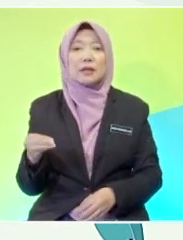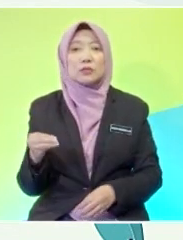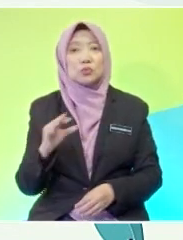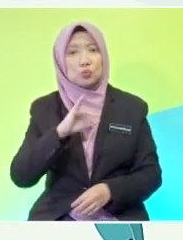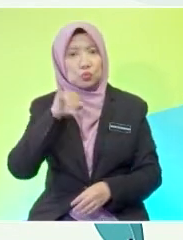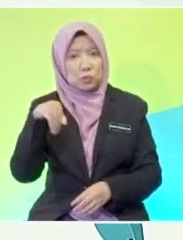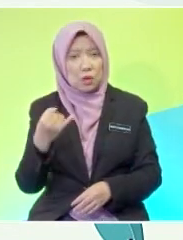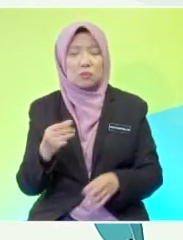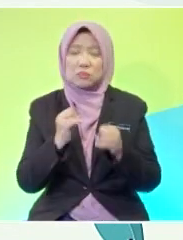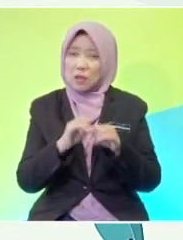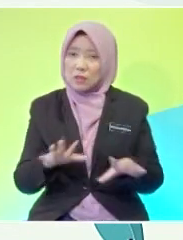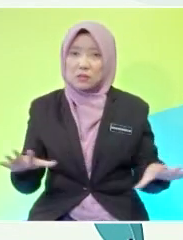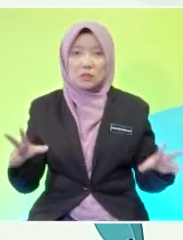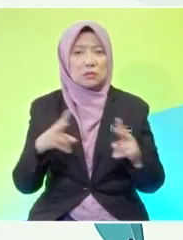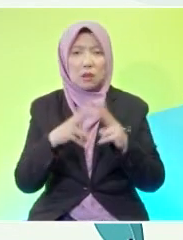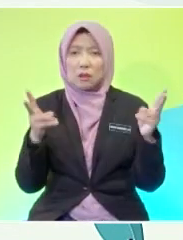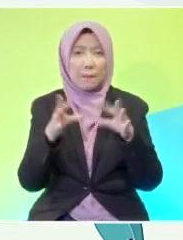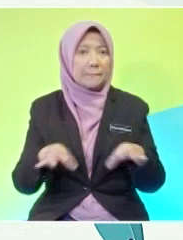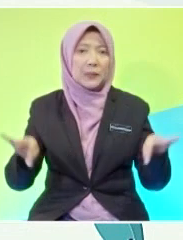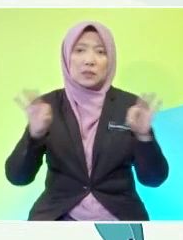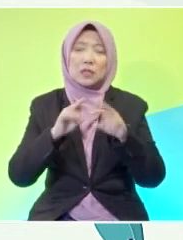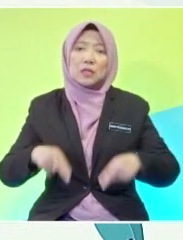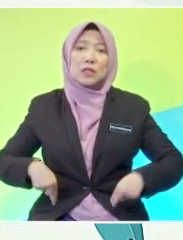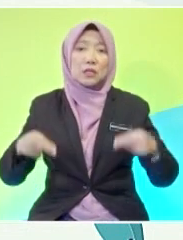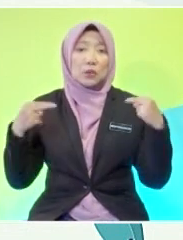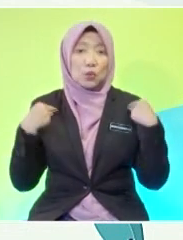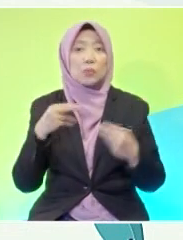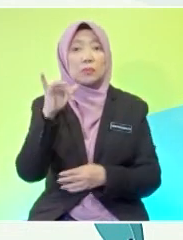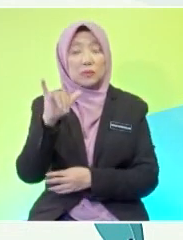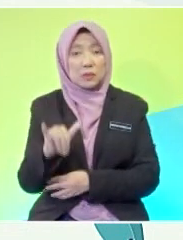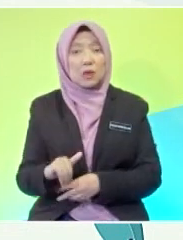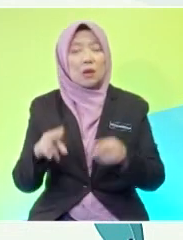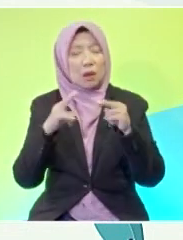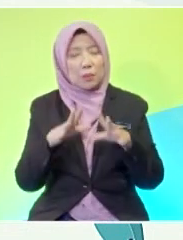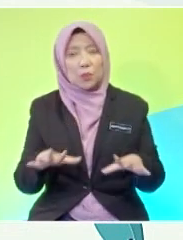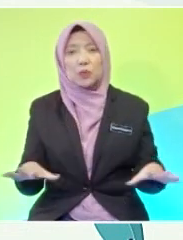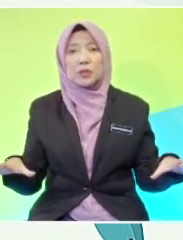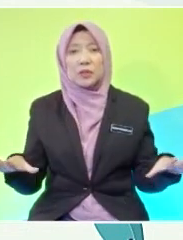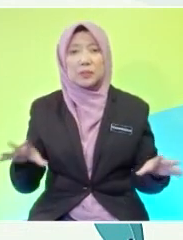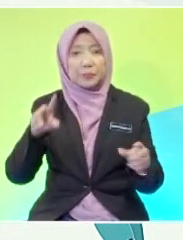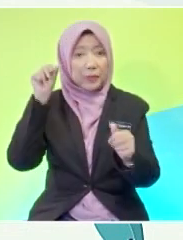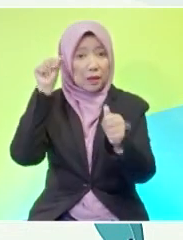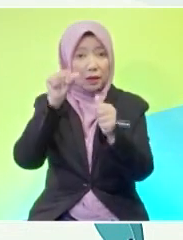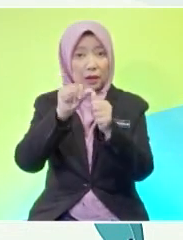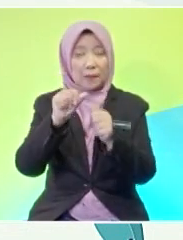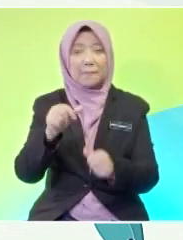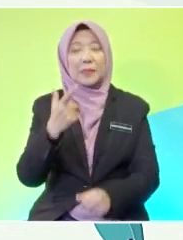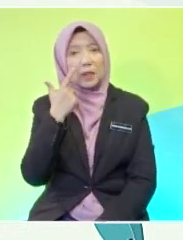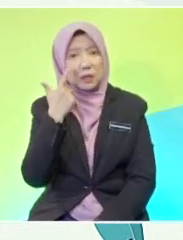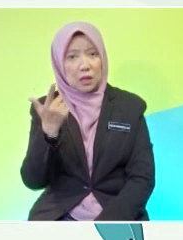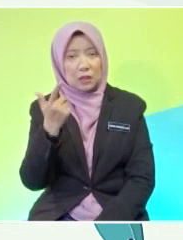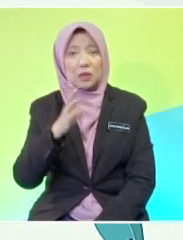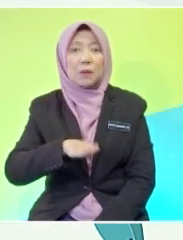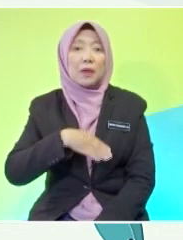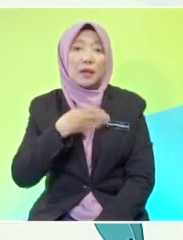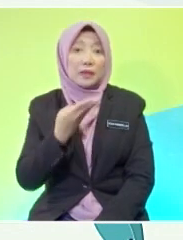ini sangat mementingkan secara keseluruhan hidup yang Harmoni hidup yang ke arah melihat kebahagiaan itu dari